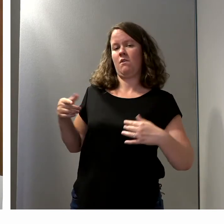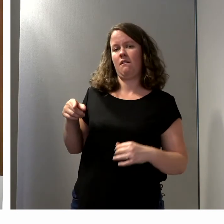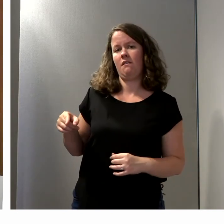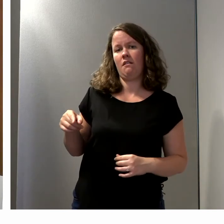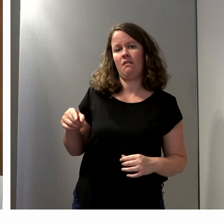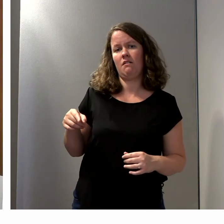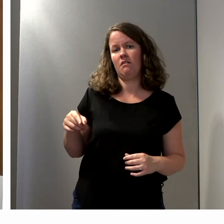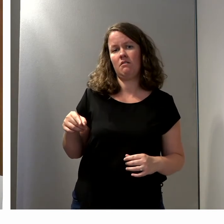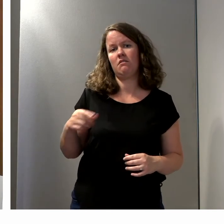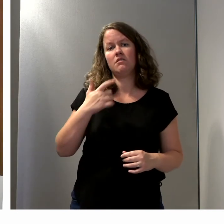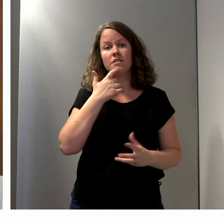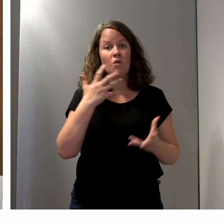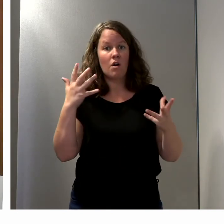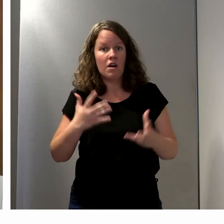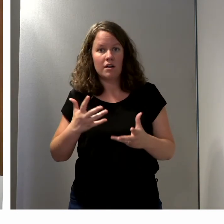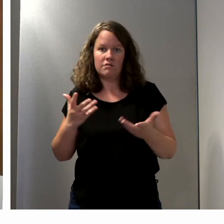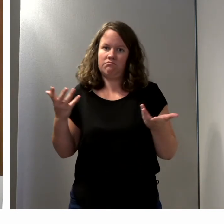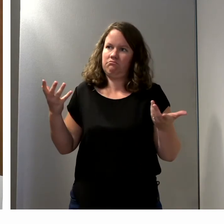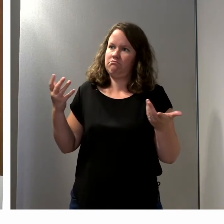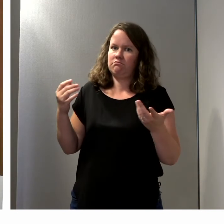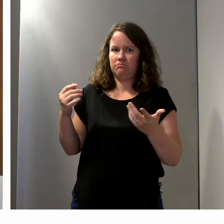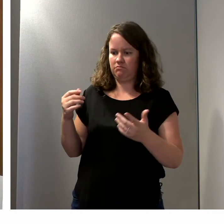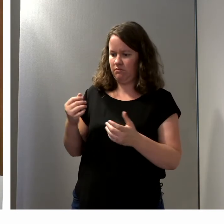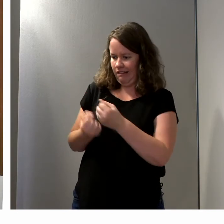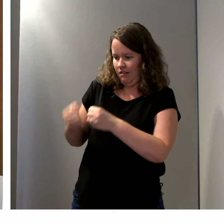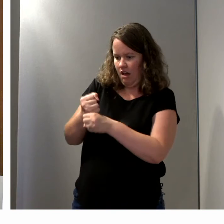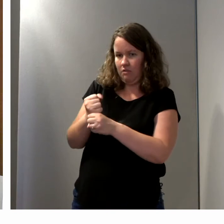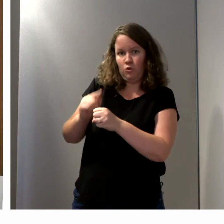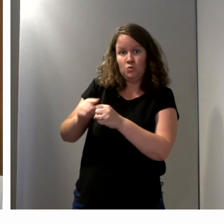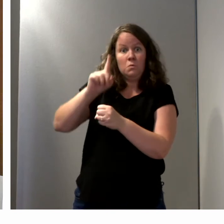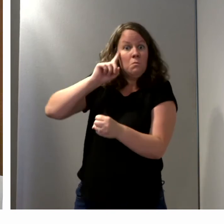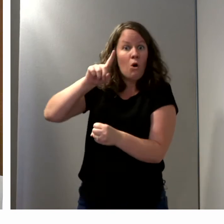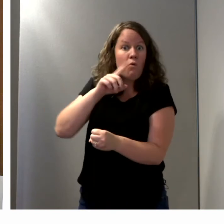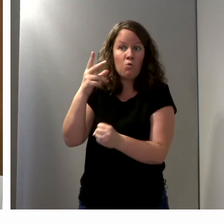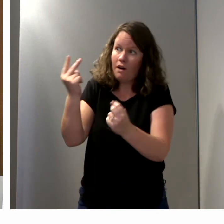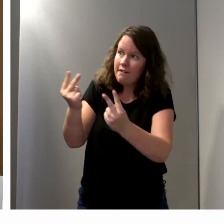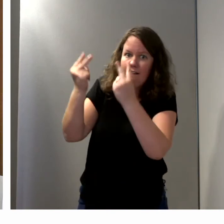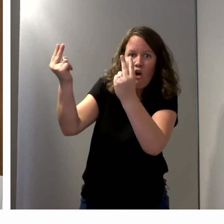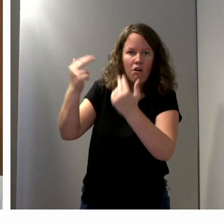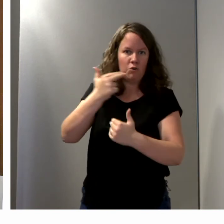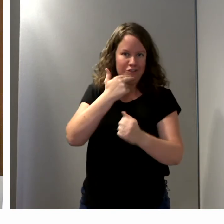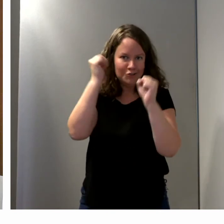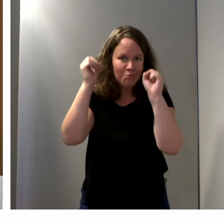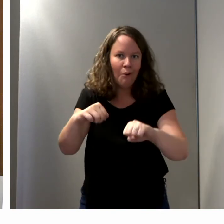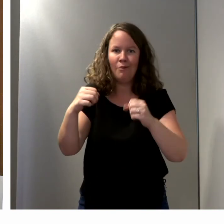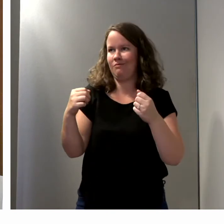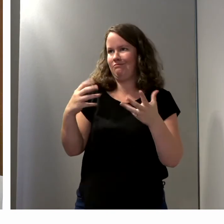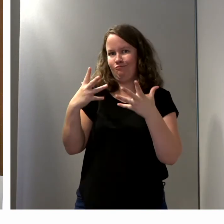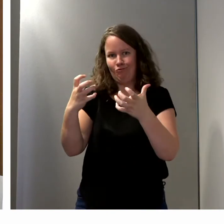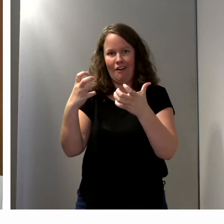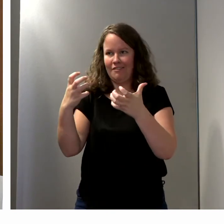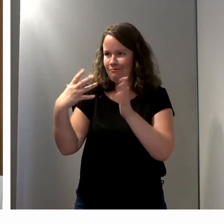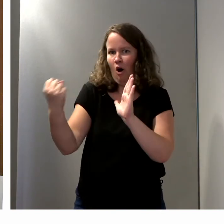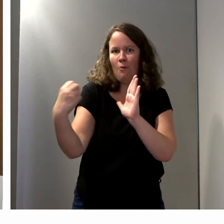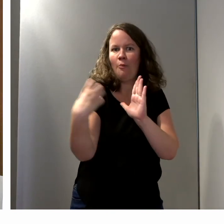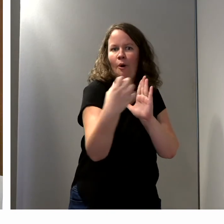qu'on produit crée une valeur, est utilisable et souhaitable. Donc ça, c'est la base de pourquoi est-ce qu'on se lève le matin